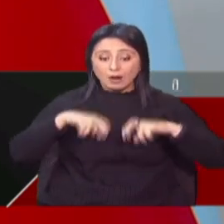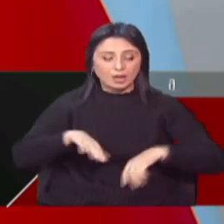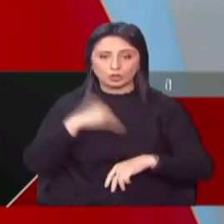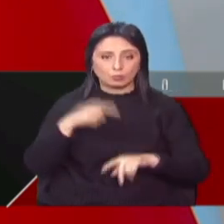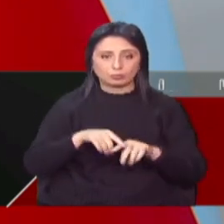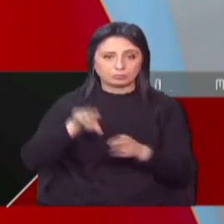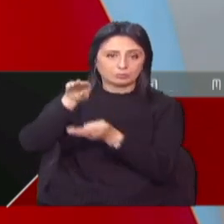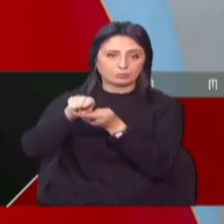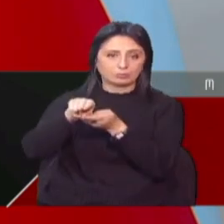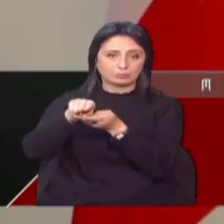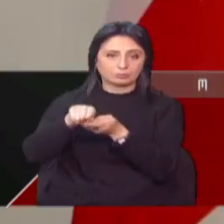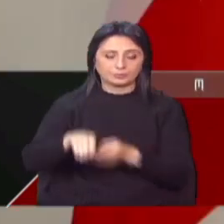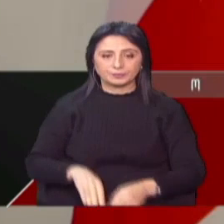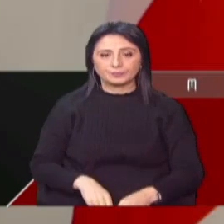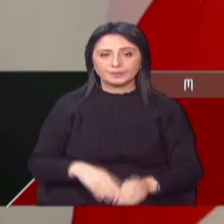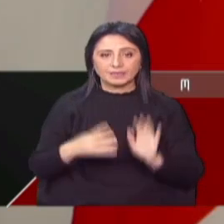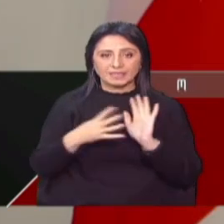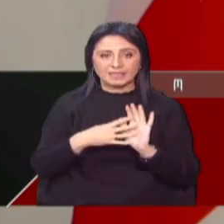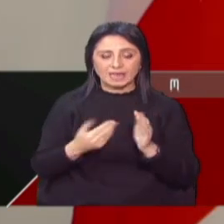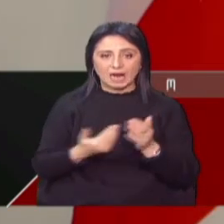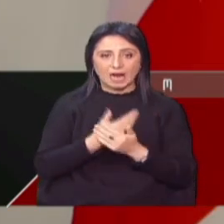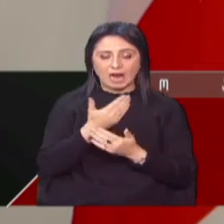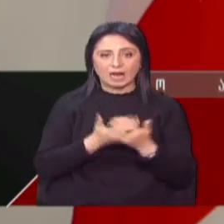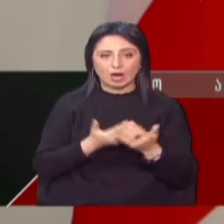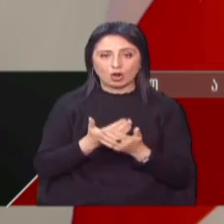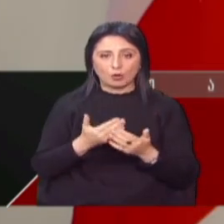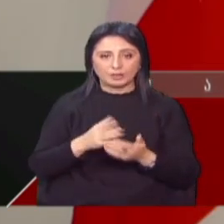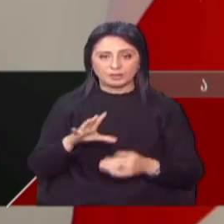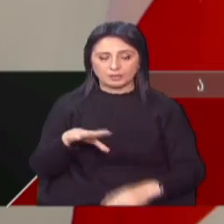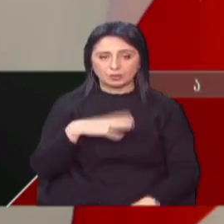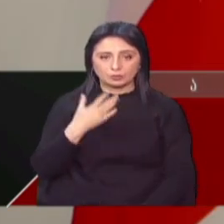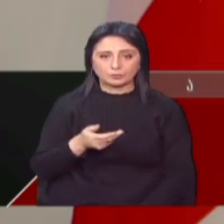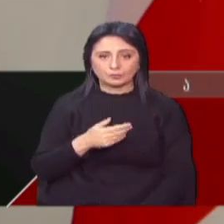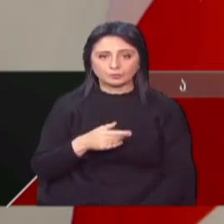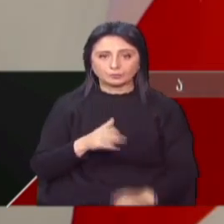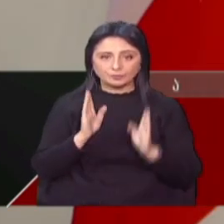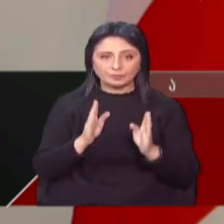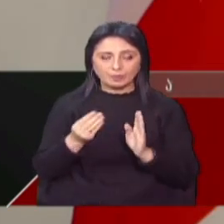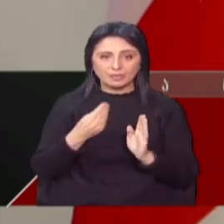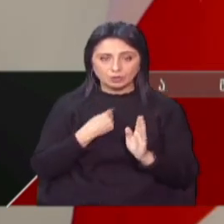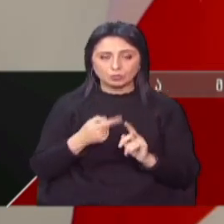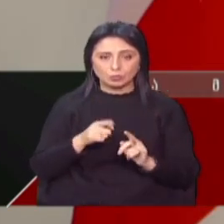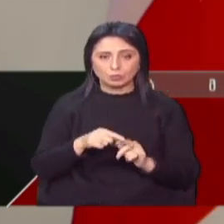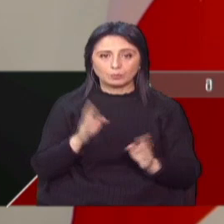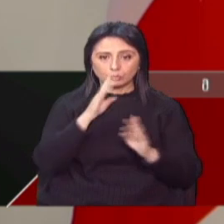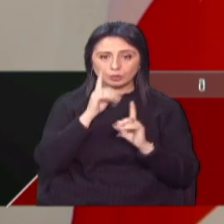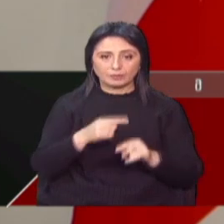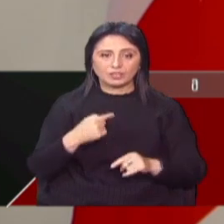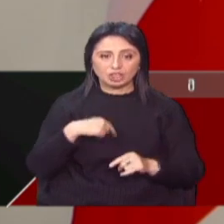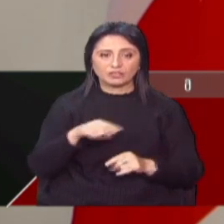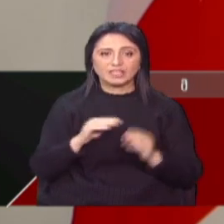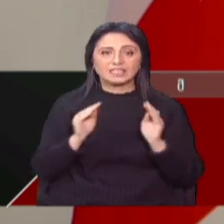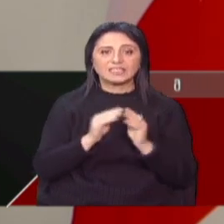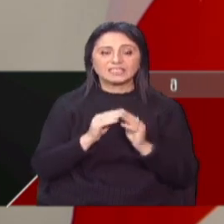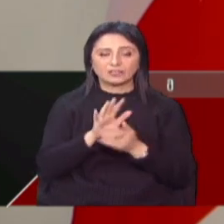daceebasats ki kartuli ochneba blokaus. 9 akhali rekomendatsia romelits ikna damsazruli, unebrivia chven